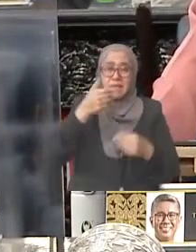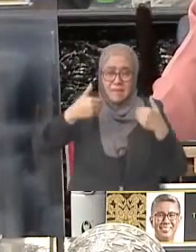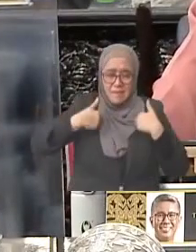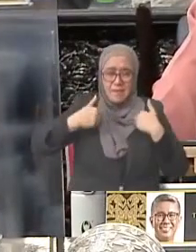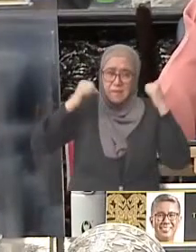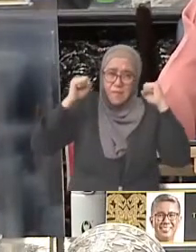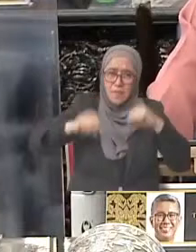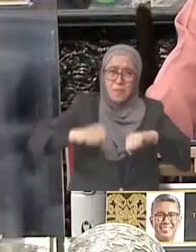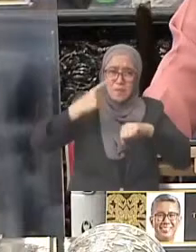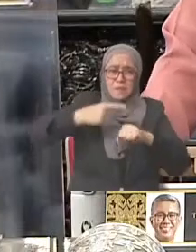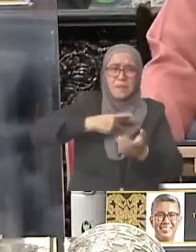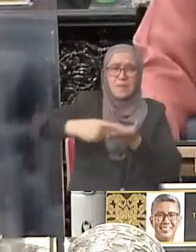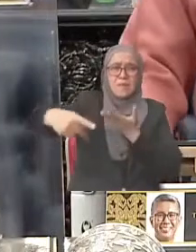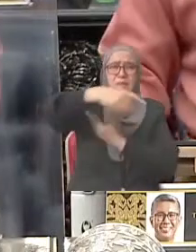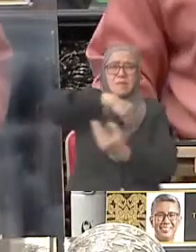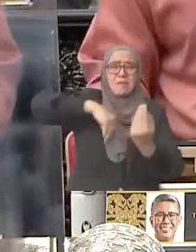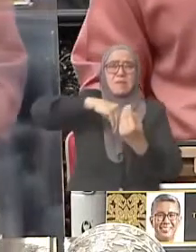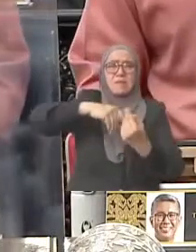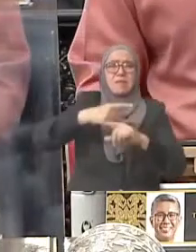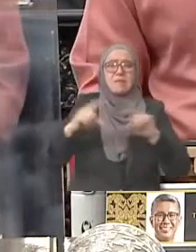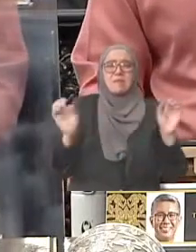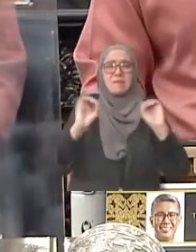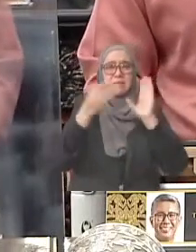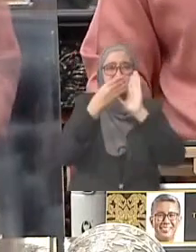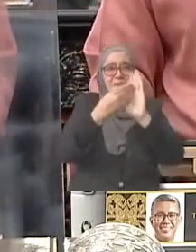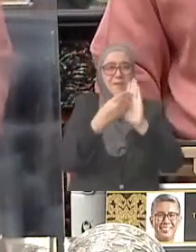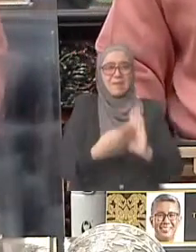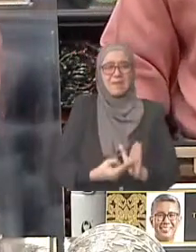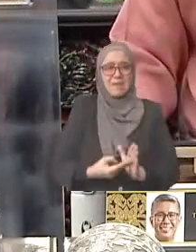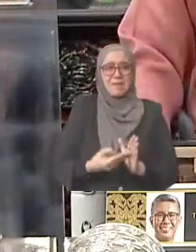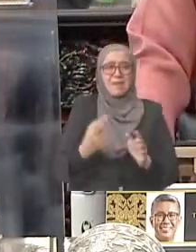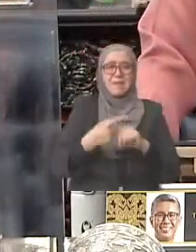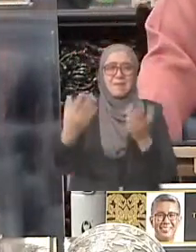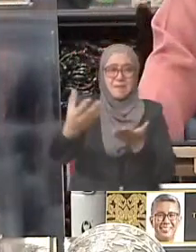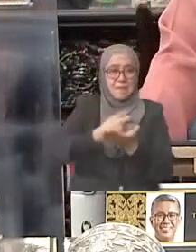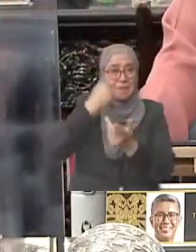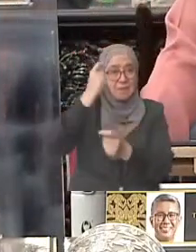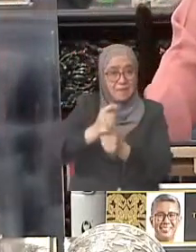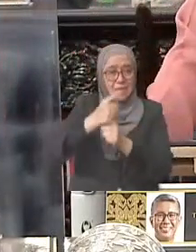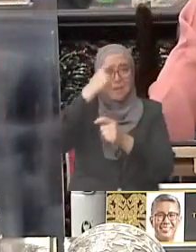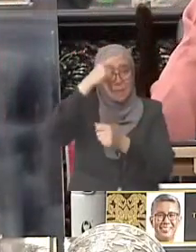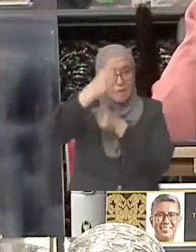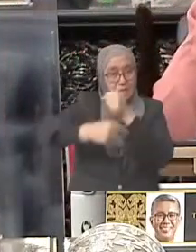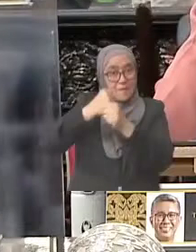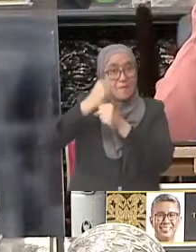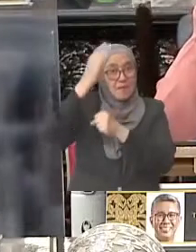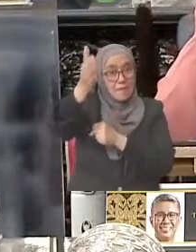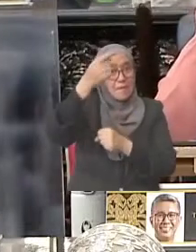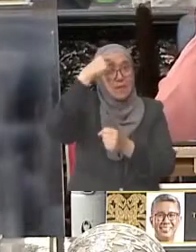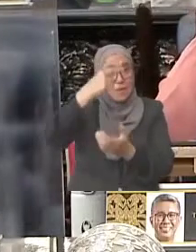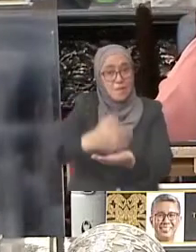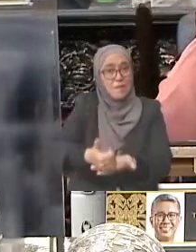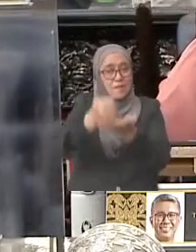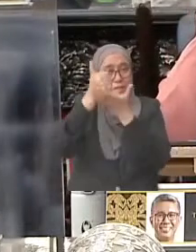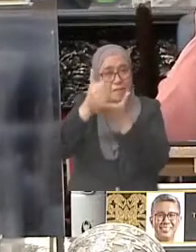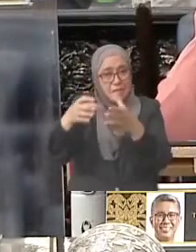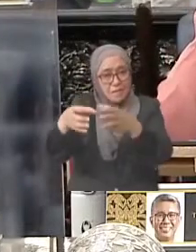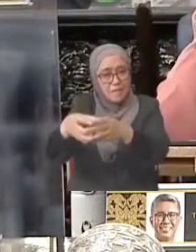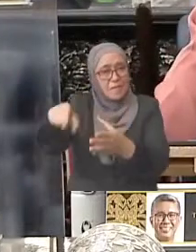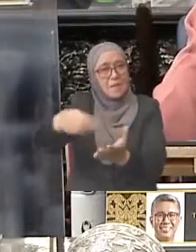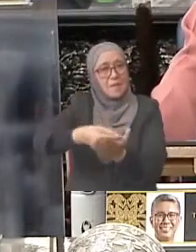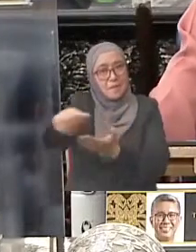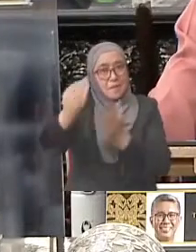membayar pajak pinjaman tetapi tiada bukti pendapatan tetap untuk tahun hadapan bagi membantu gumpalan ini membeli